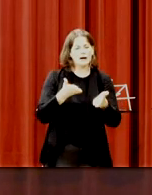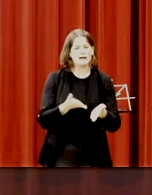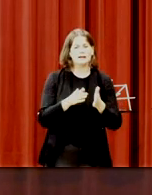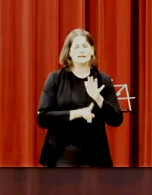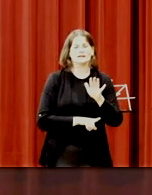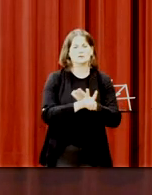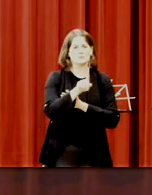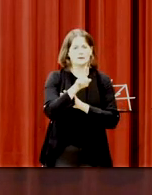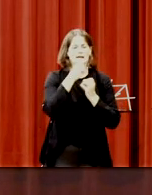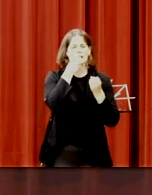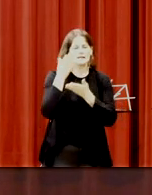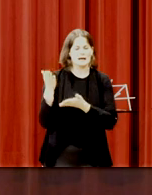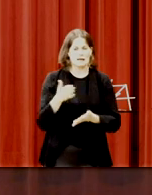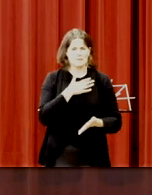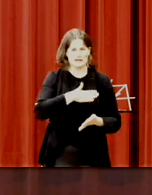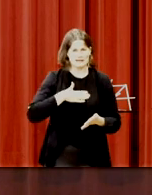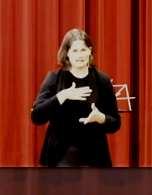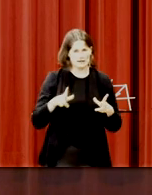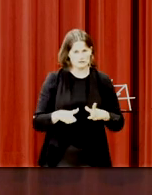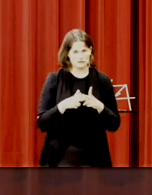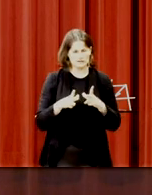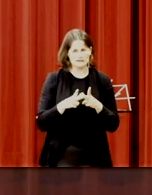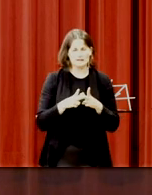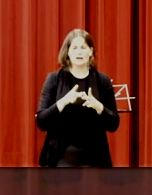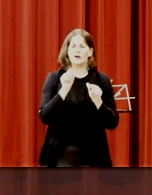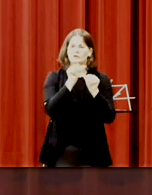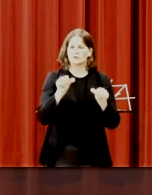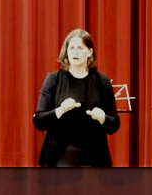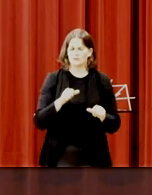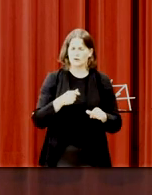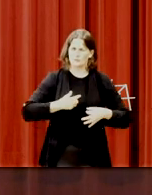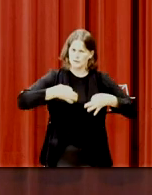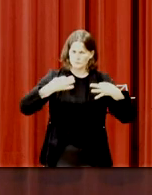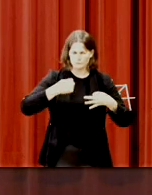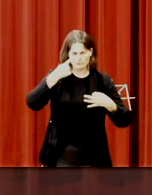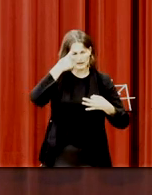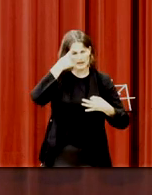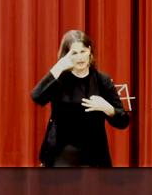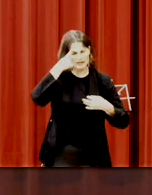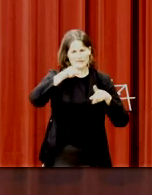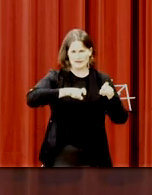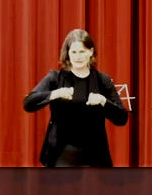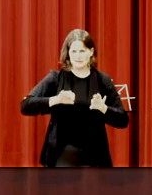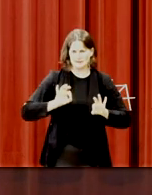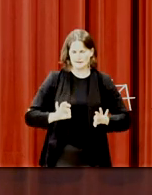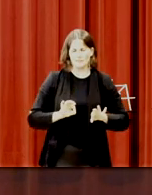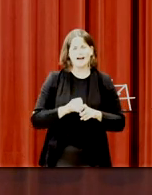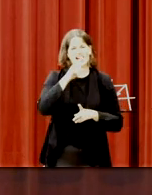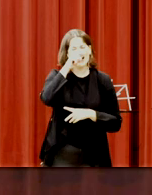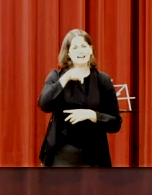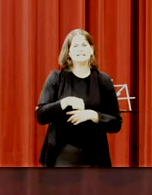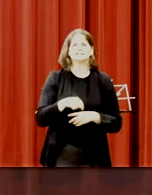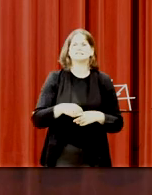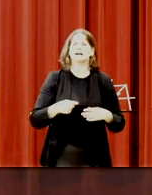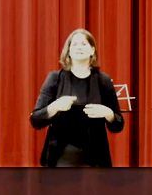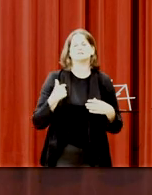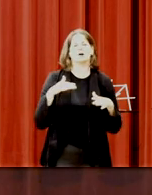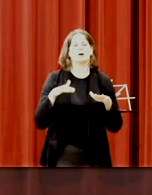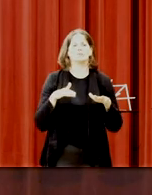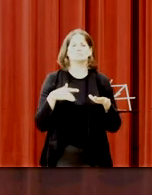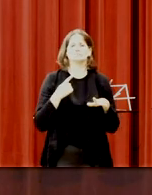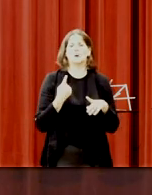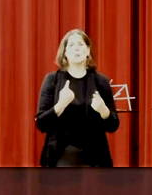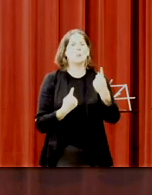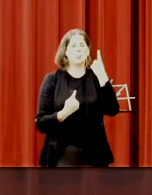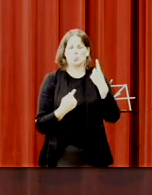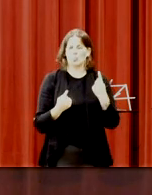Aquest any estic segur que no serà l'excepció, ja que cal seguir avançant en aquesta direcció. No cal pas redreçar el rumb. Aquest